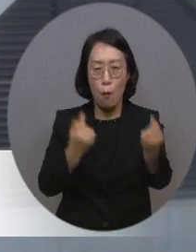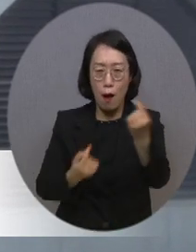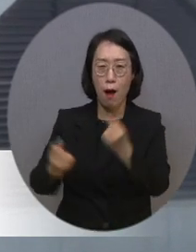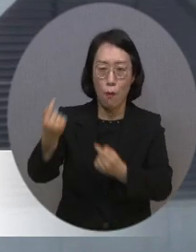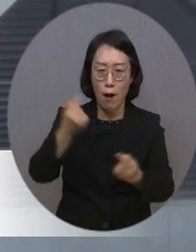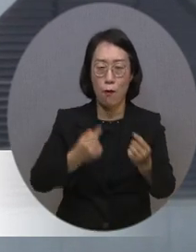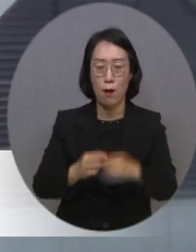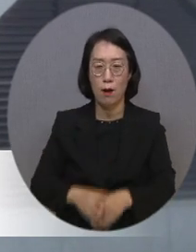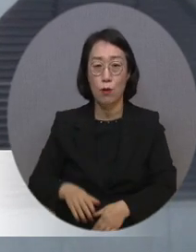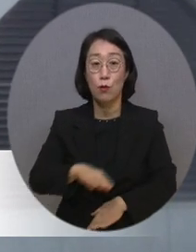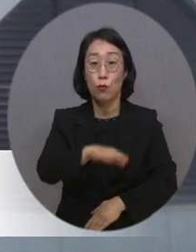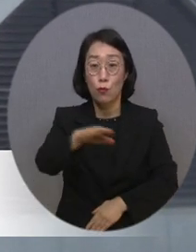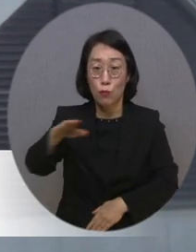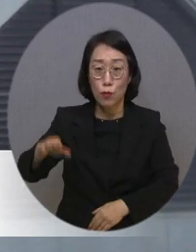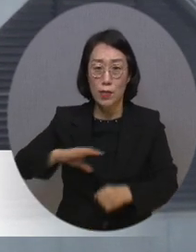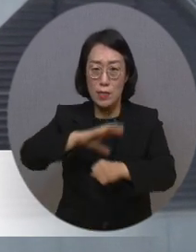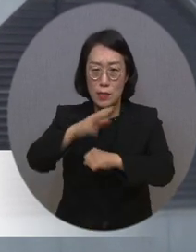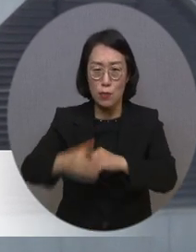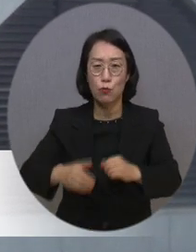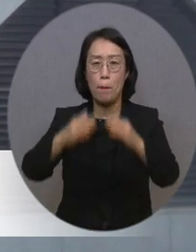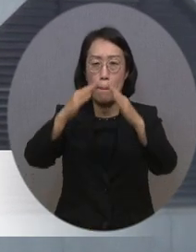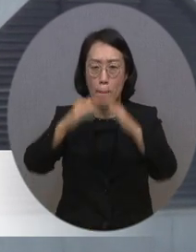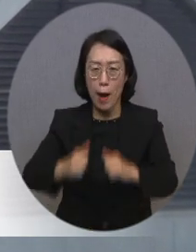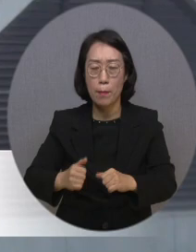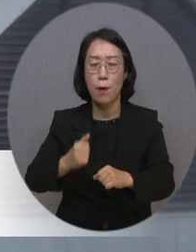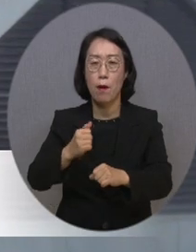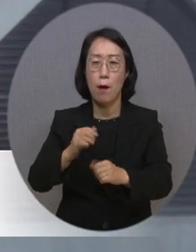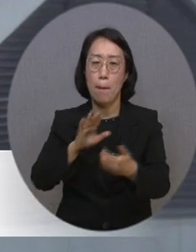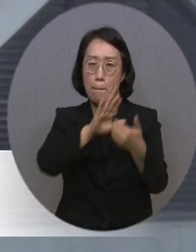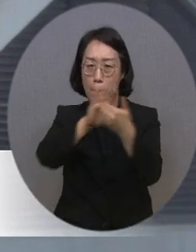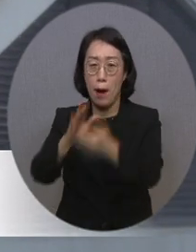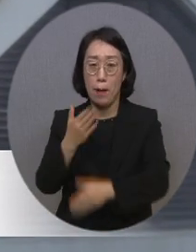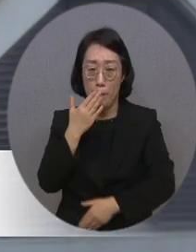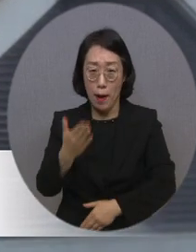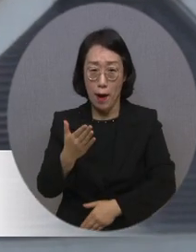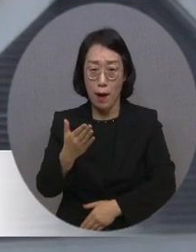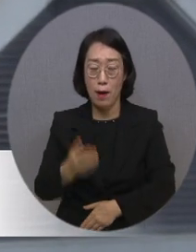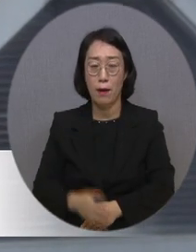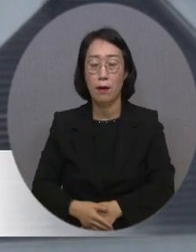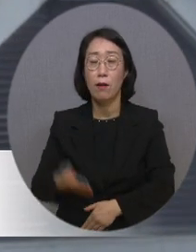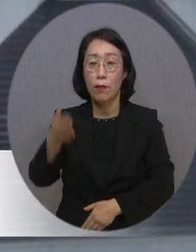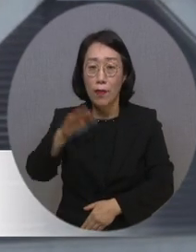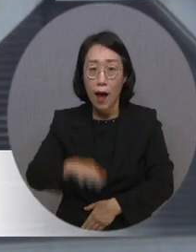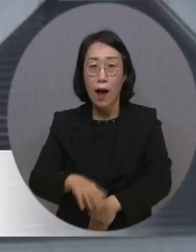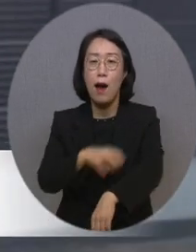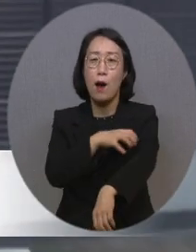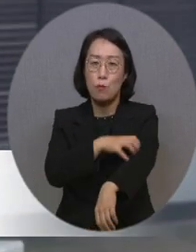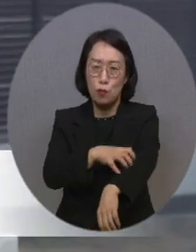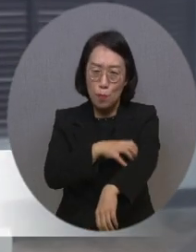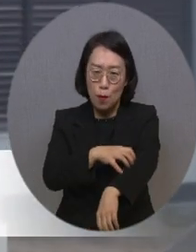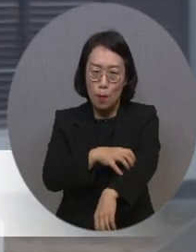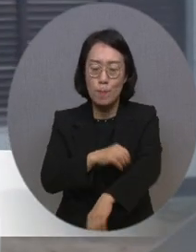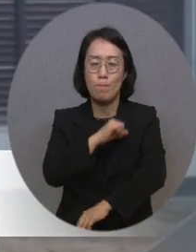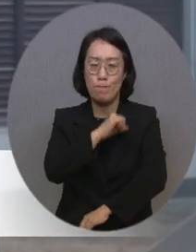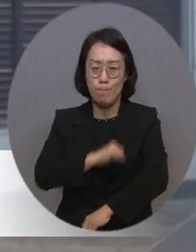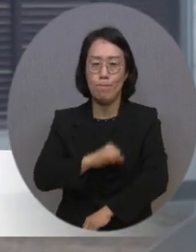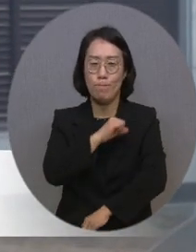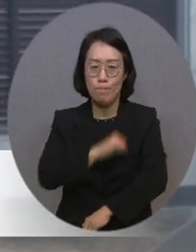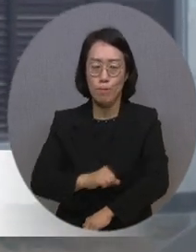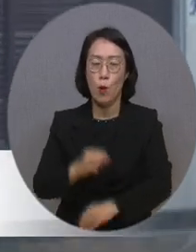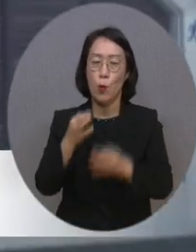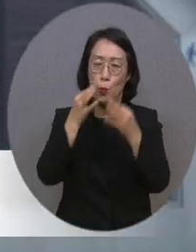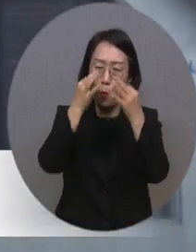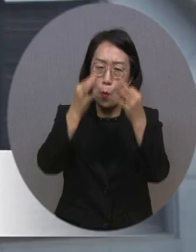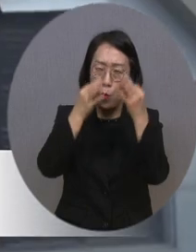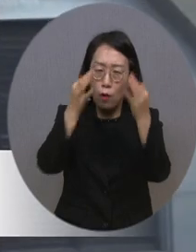그래서 저희는 지구 파멸을 막을 수 있을 거라고 확신합니다. 단 그 과정이 불편하고